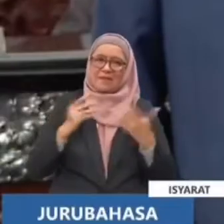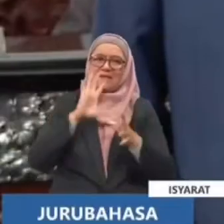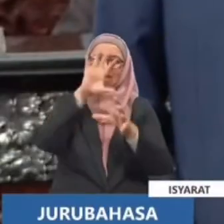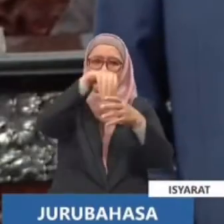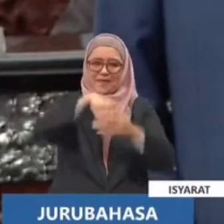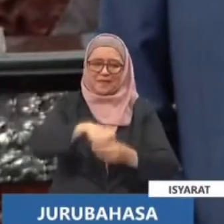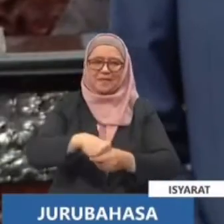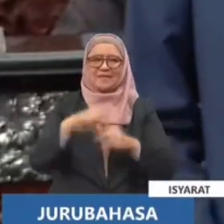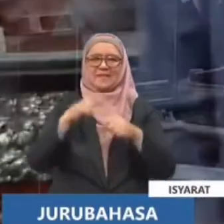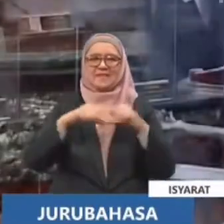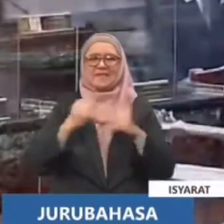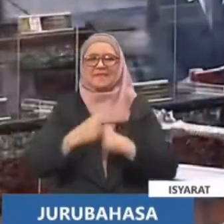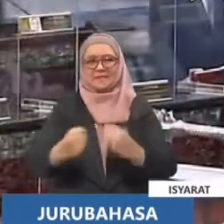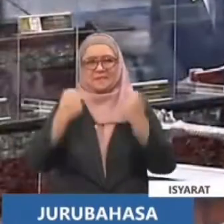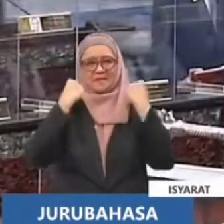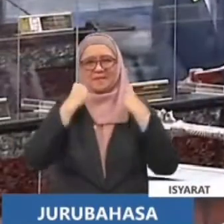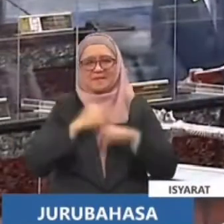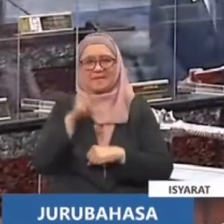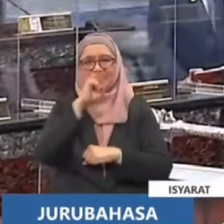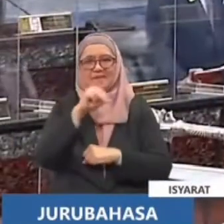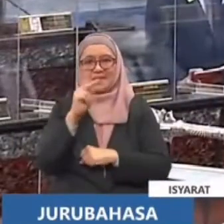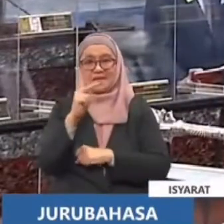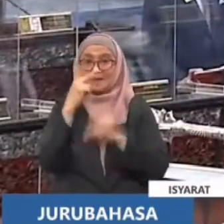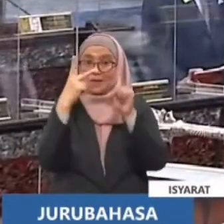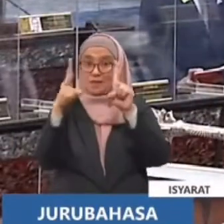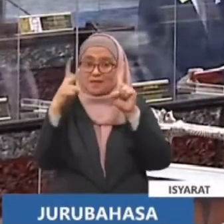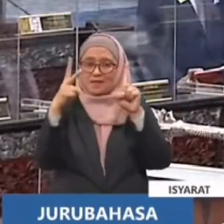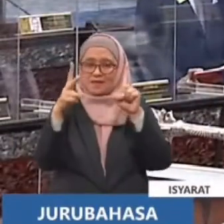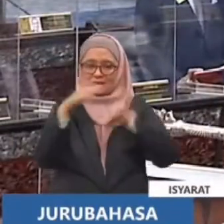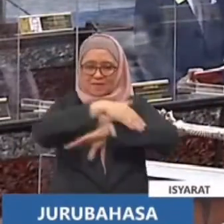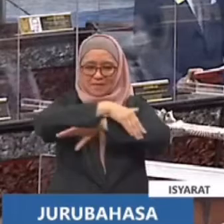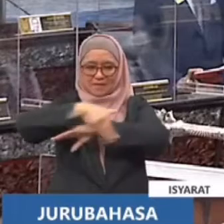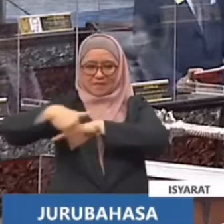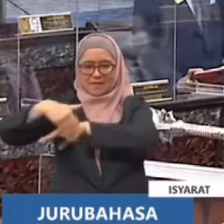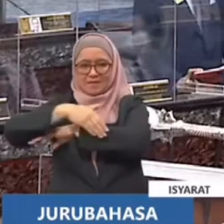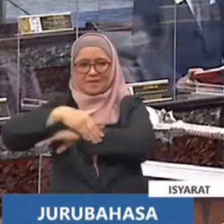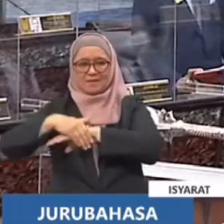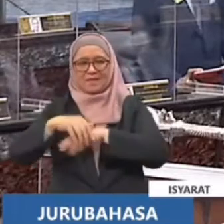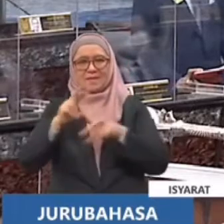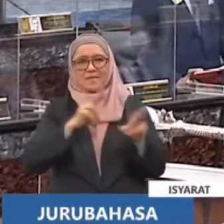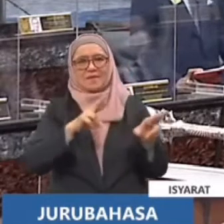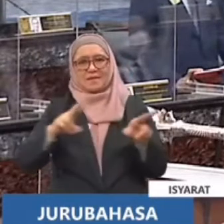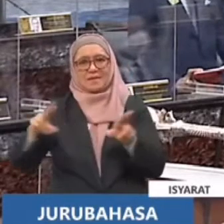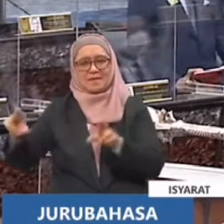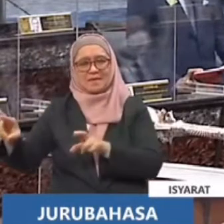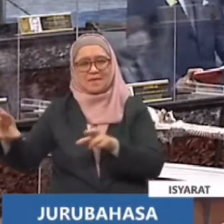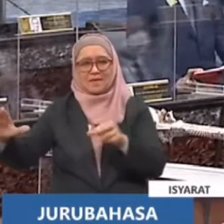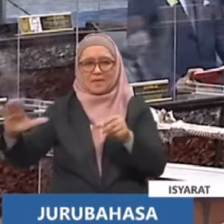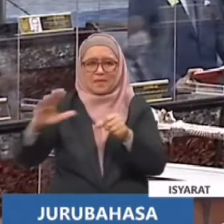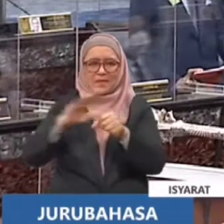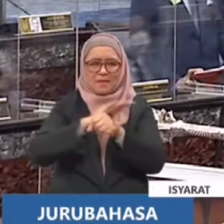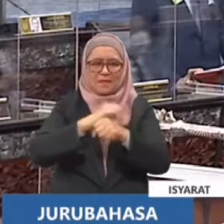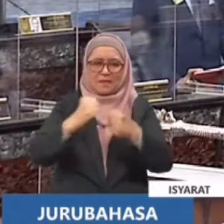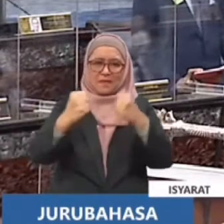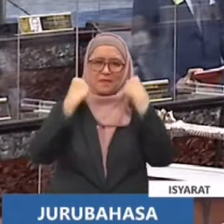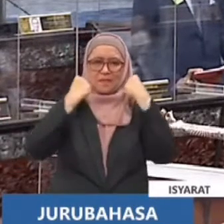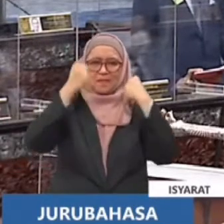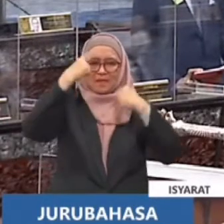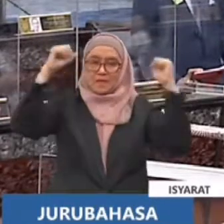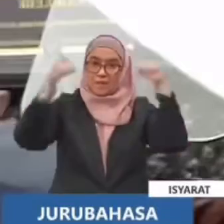umbi adem ke-12 menggariskan perancangan strategik yang komprehensif bagi membolehkan blazer